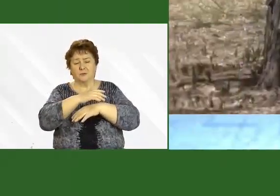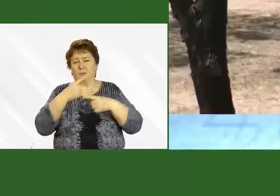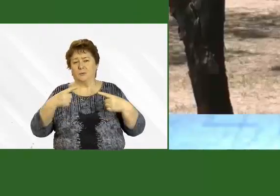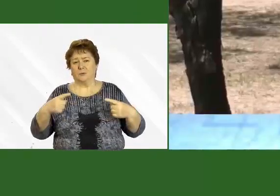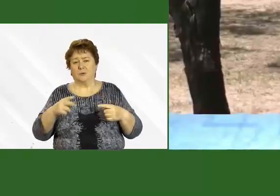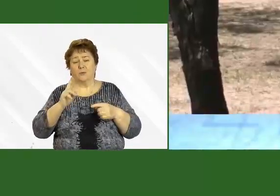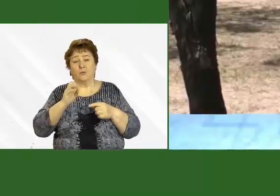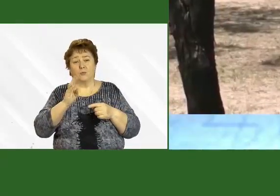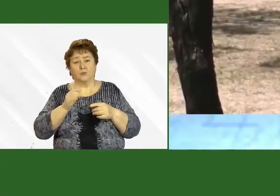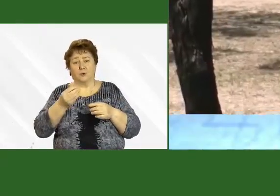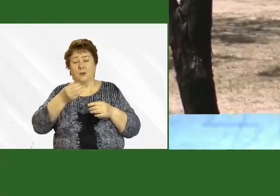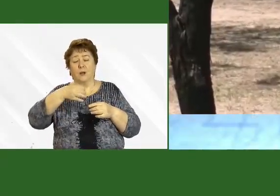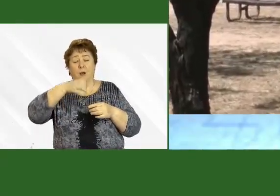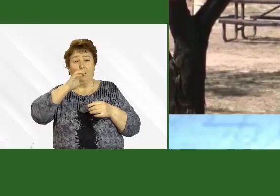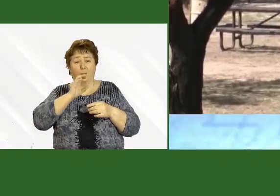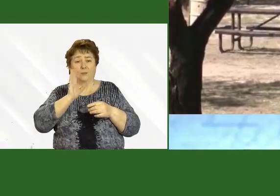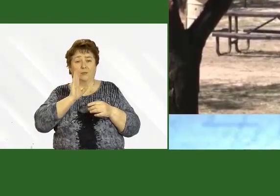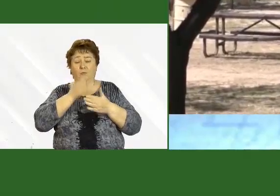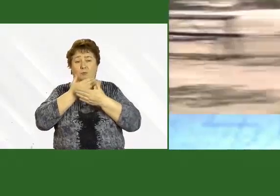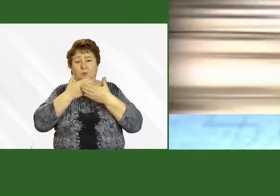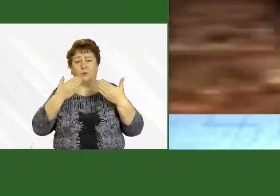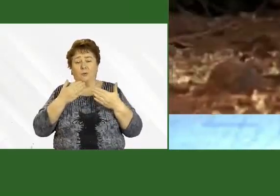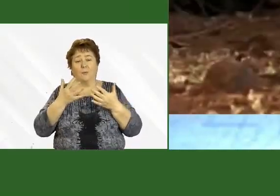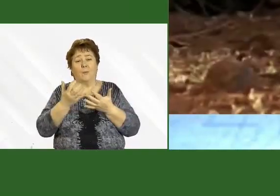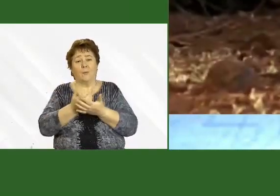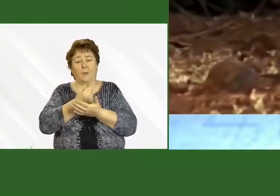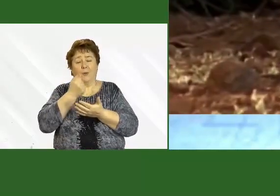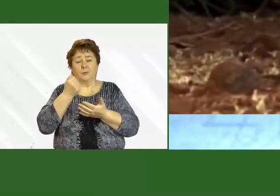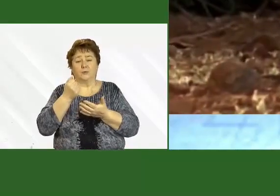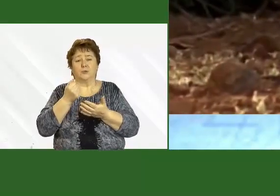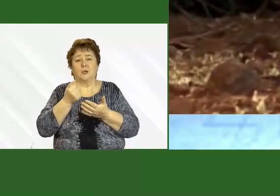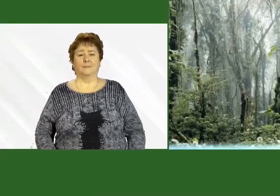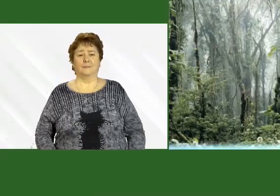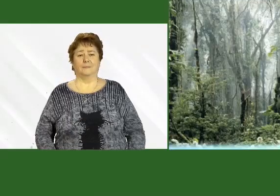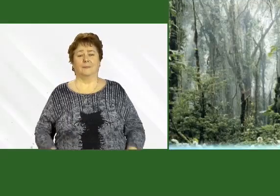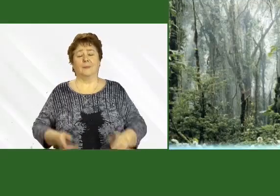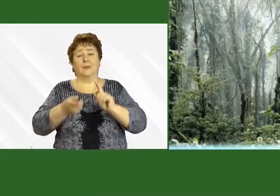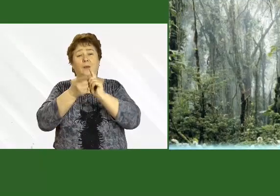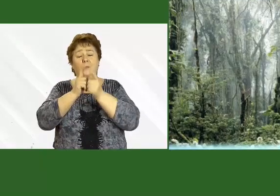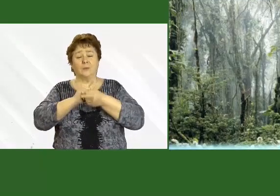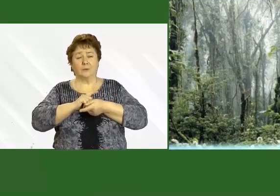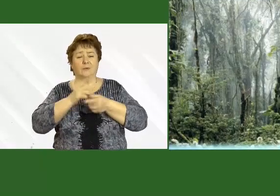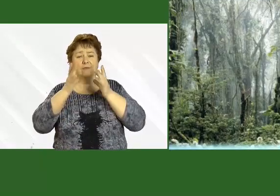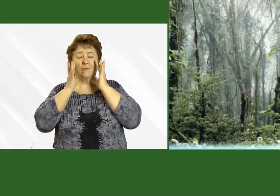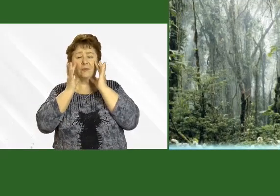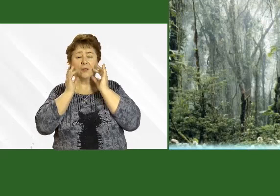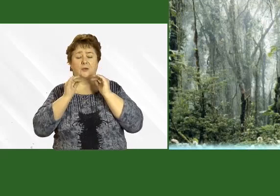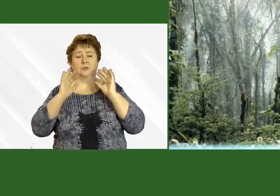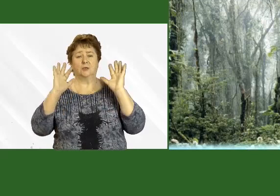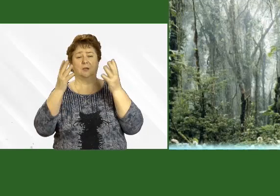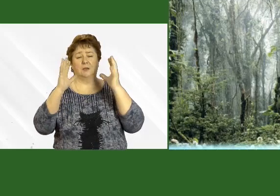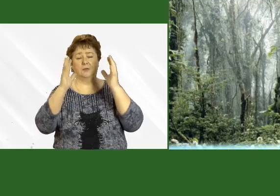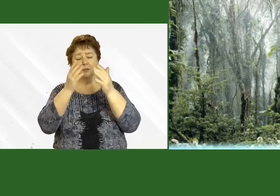не пьет получая необходимую влагу из пищи перемен на влажный леса